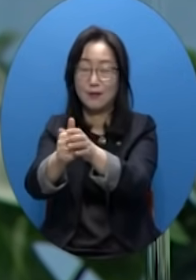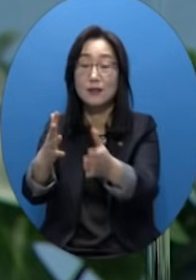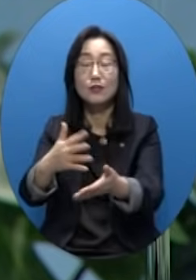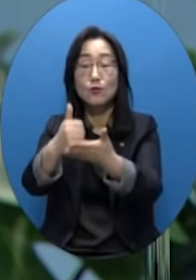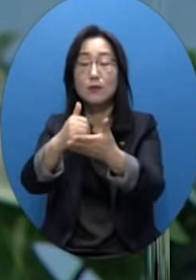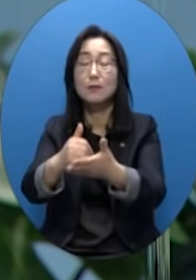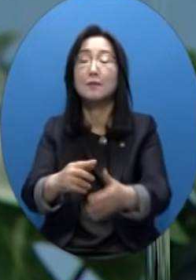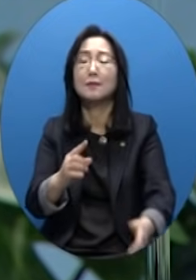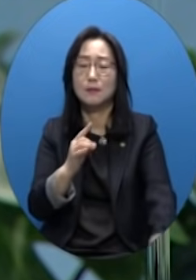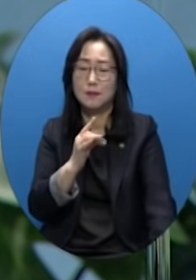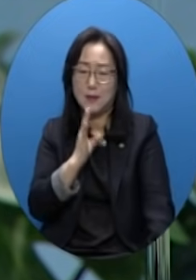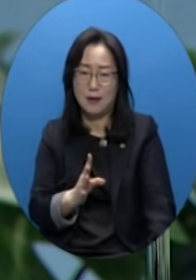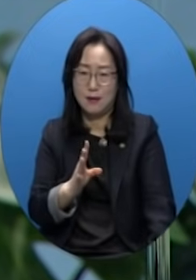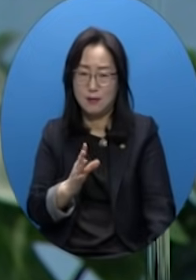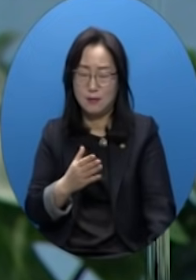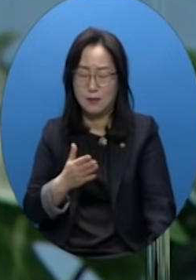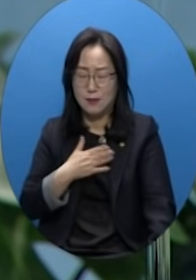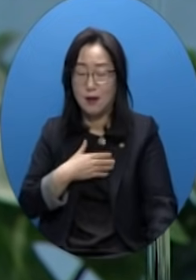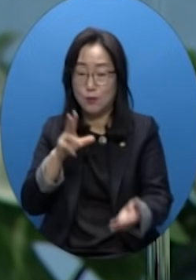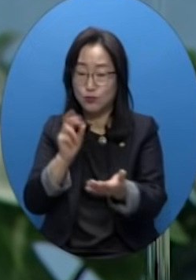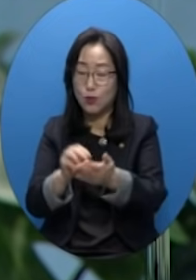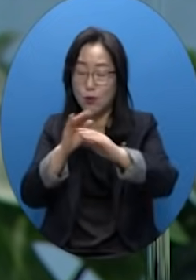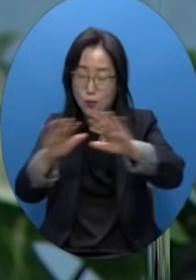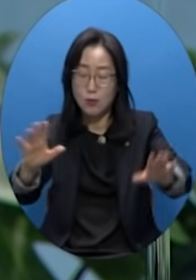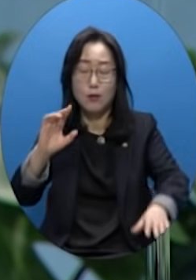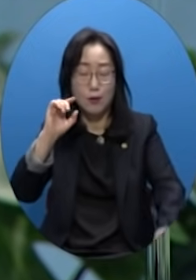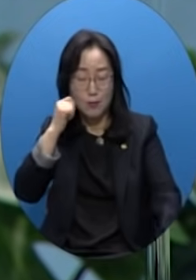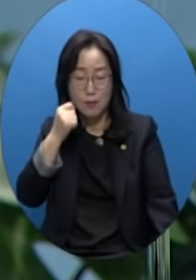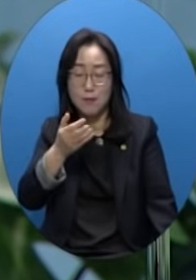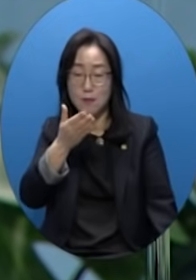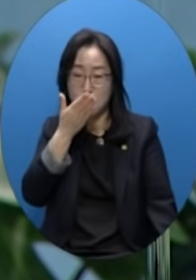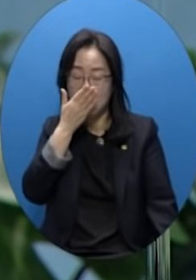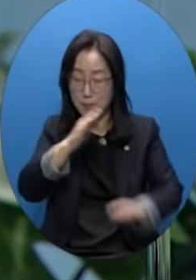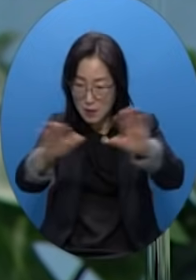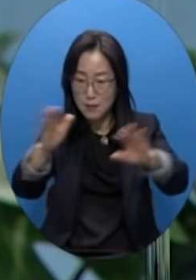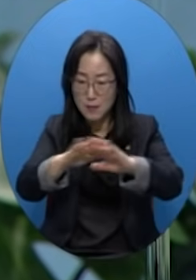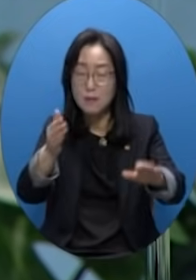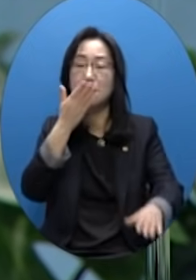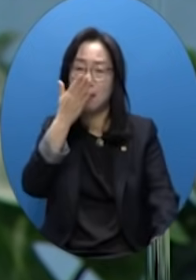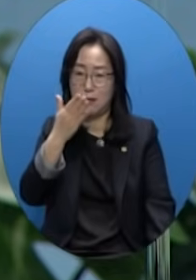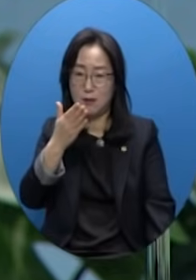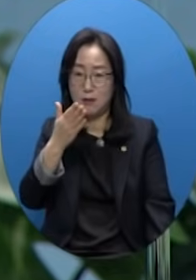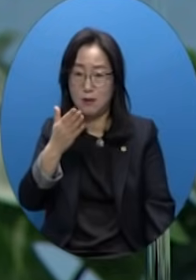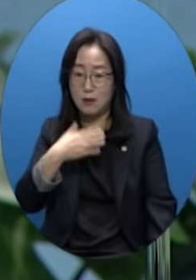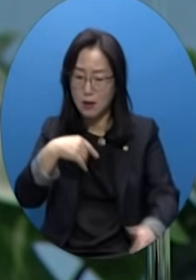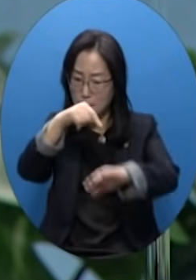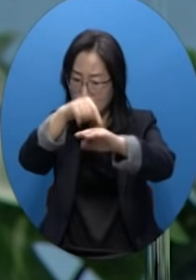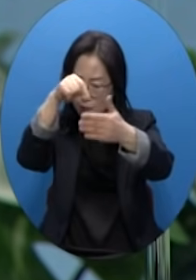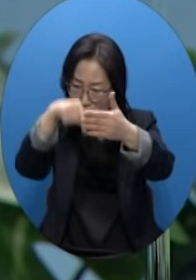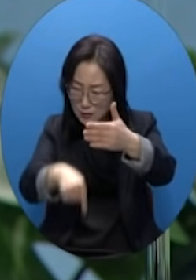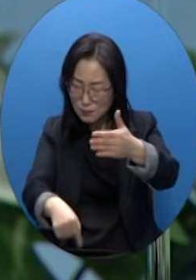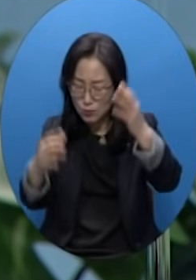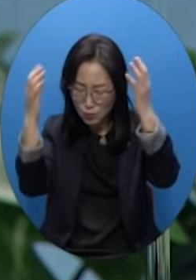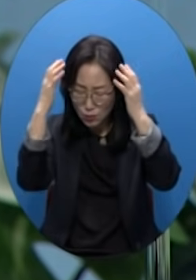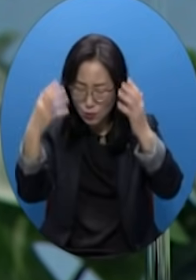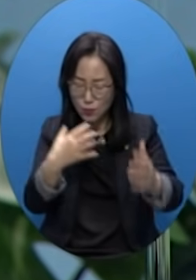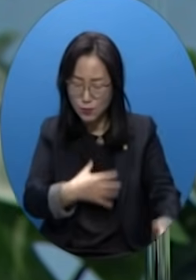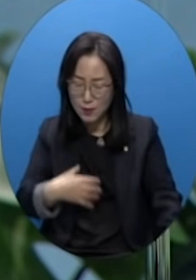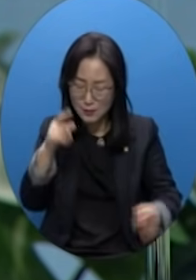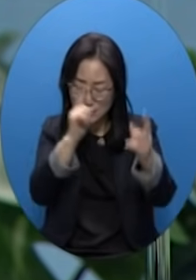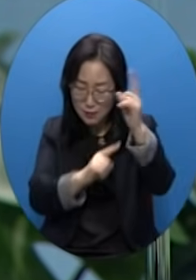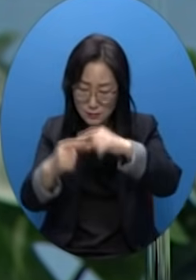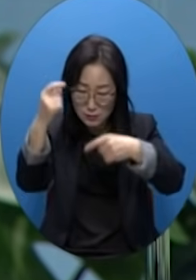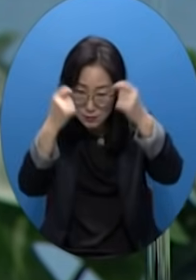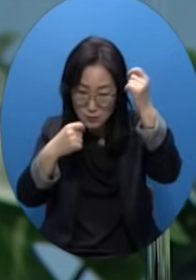주님 밖에는 나의 문제와 어려움을 해결해 줄 뿐이 없습니다 내맘 깊어져 있는 그 고통 괴로움 상처 쓸